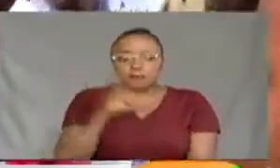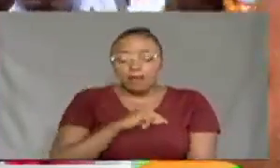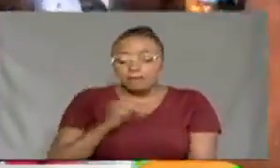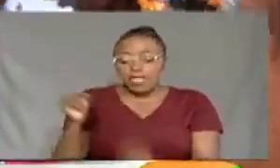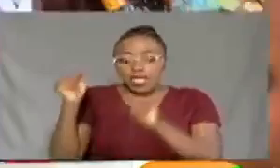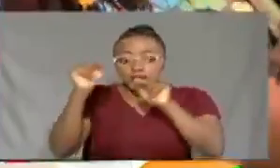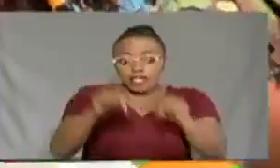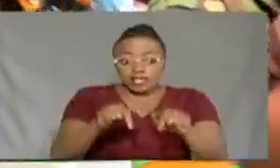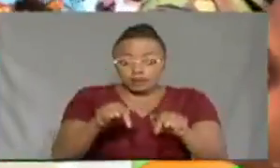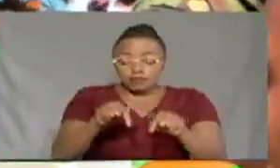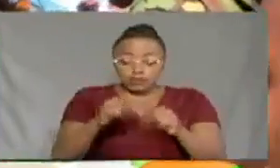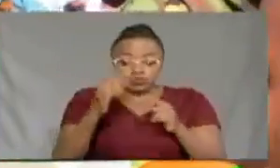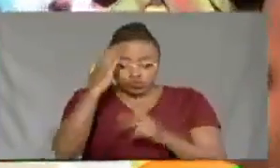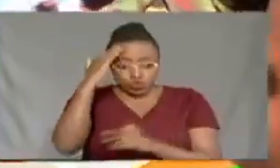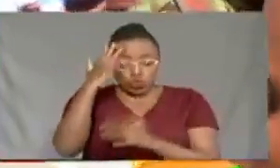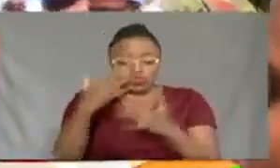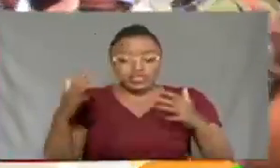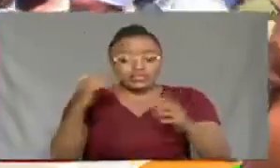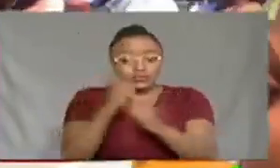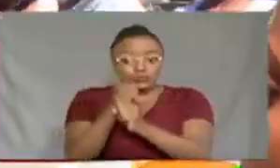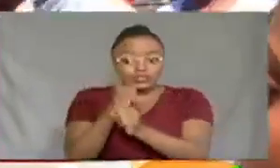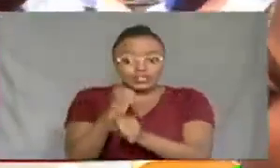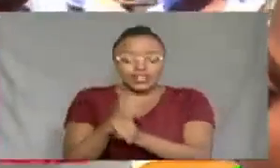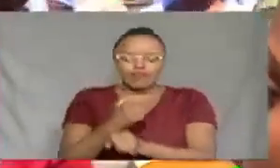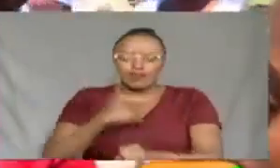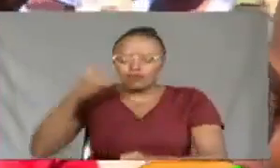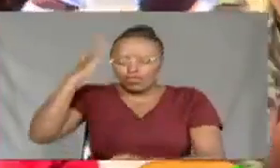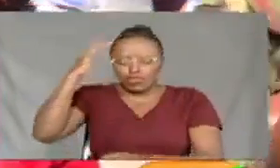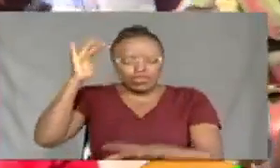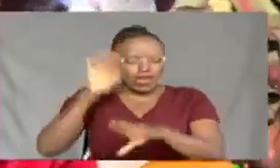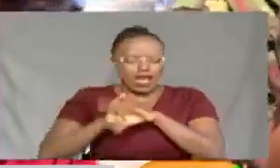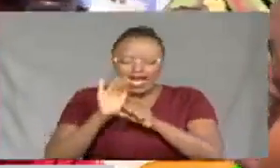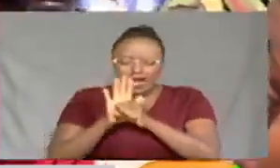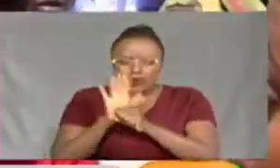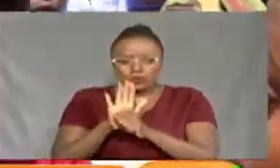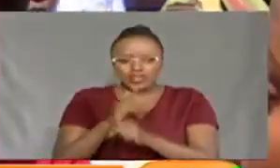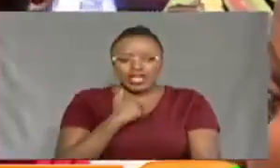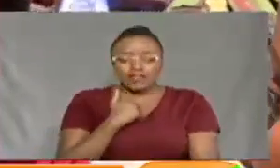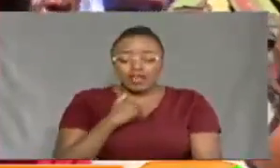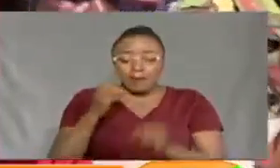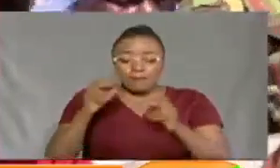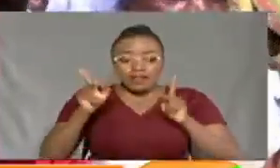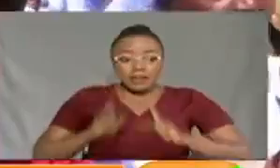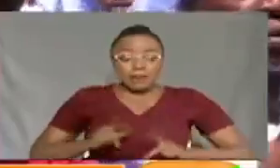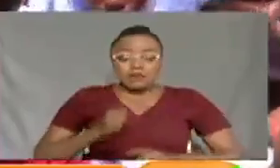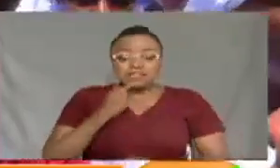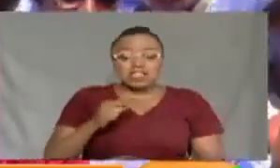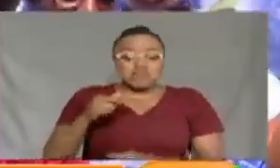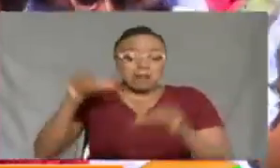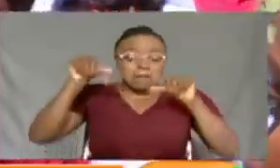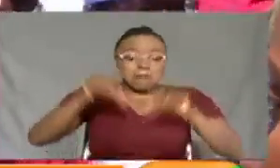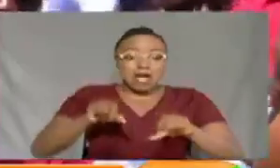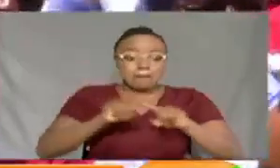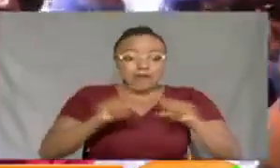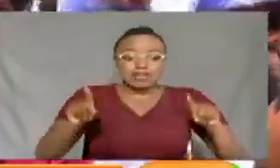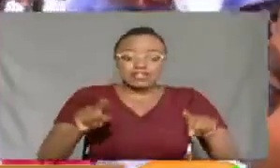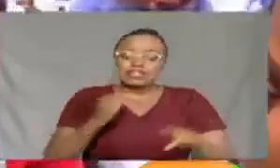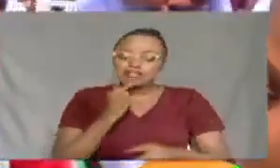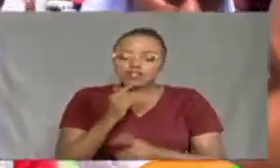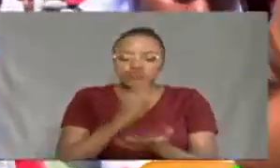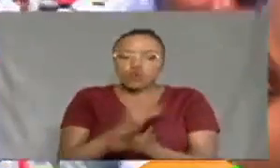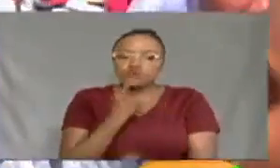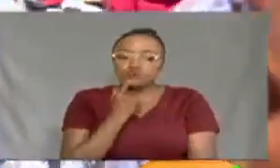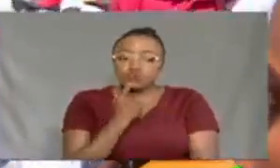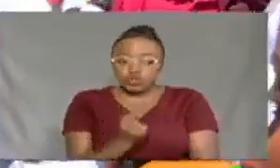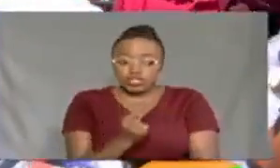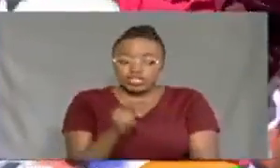mambo aliyofanya yana kumbukumbu nyingi. Yana kumbukumbu nyingi. Watu wengine katika watu wengi wengine watasema ni mbaya. Lakini kusema kweli Moi